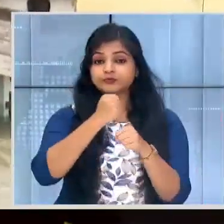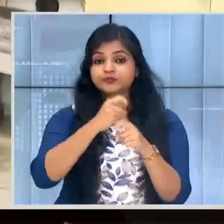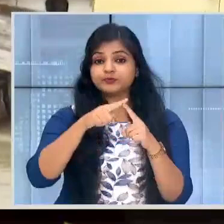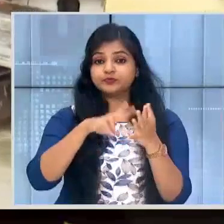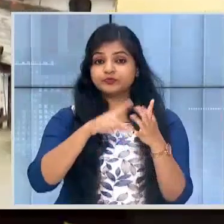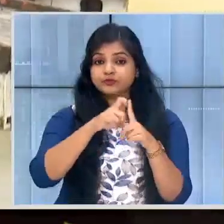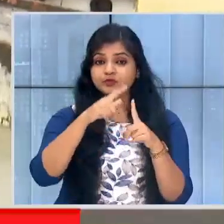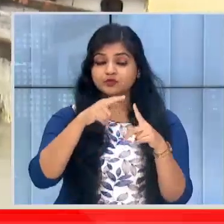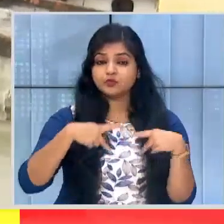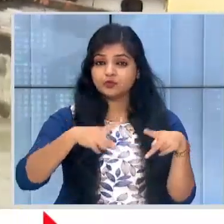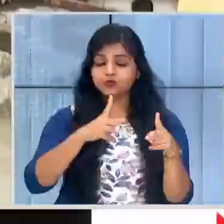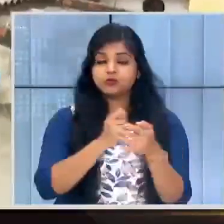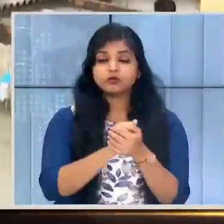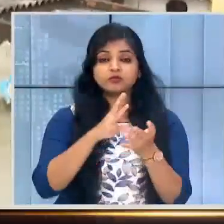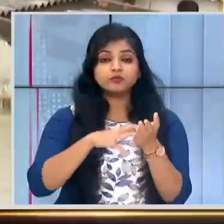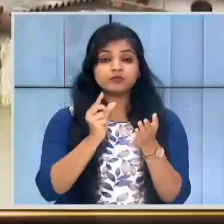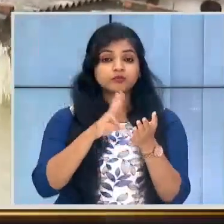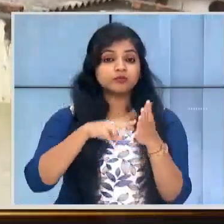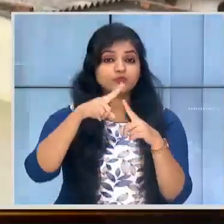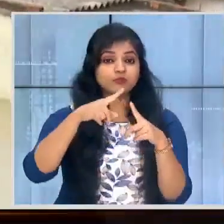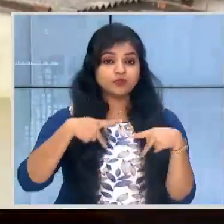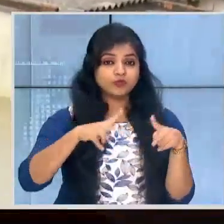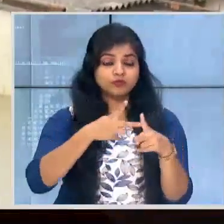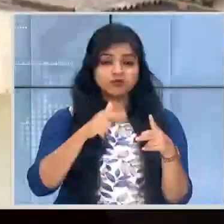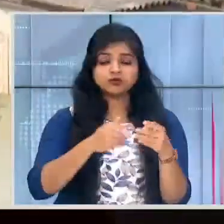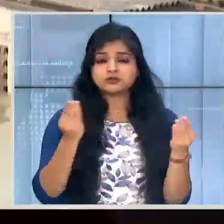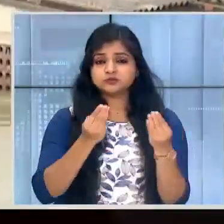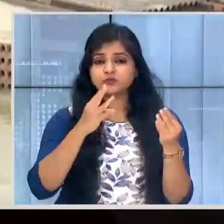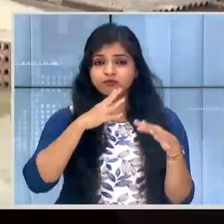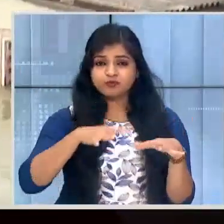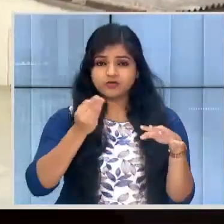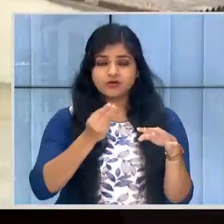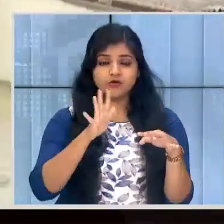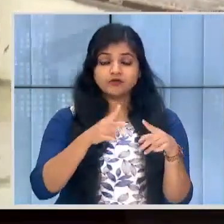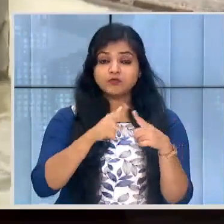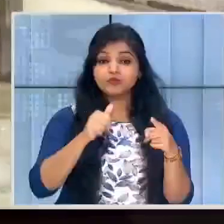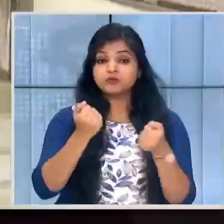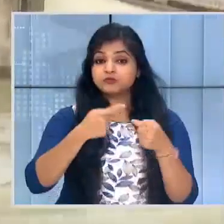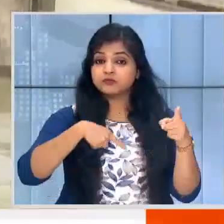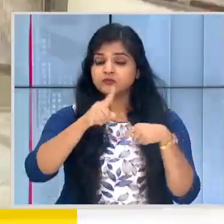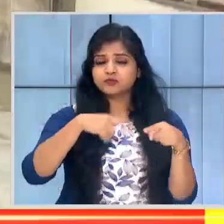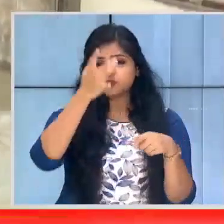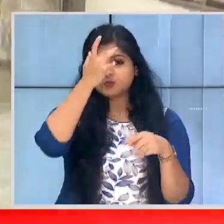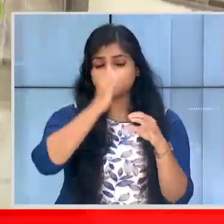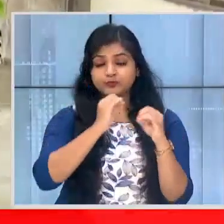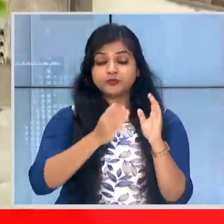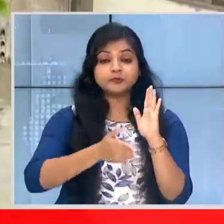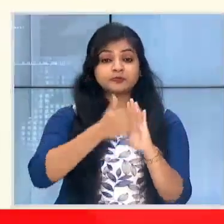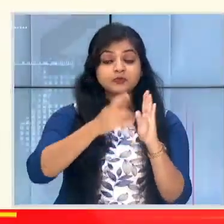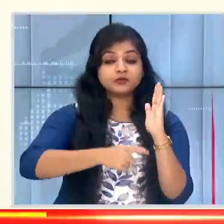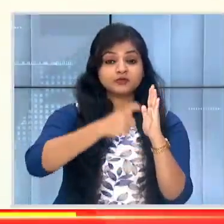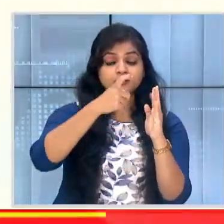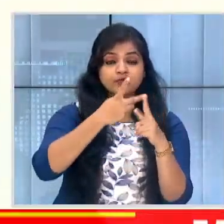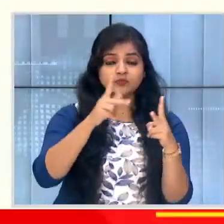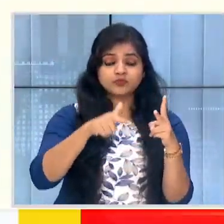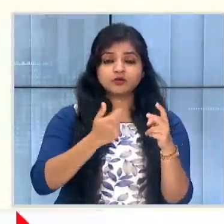മൗണ്ട് റോഡാണെങ്കിലും ശരി, അവിടെങ്കിലുമൊക്കെ ചെറിയ രീതിയിലുള്ള വെള്ളക്കെട്ട് ഉണ്ടെങ്കിൽ കൂടിയും വാഹന ഗതാഗതത്തിനൊന്നും വലിയ പ്രശ്നങ്ങളില്ല. ബിൽഡിങ്ങുകളിൽ നിന്നും, അതായത് ബിൽഡിങ്ങിന്റെ